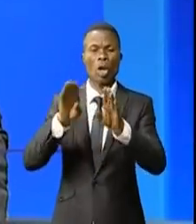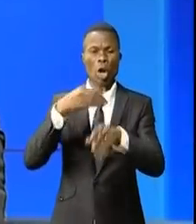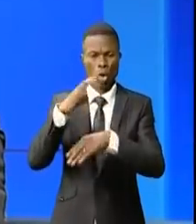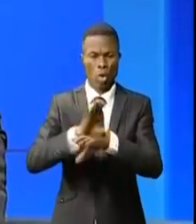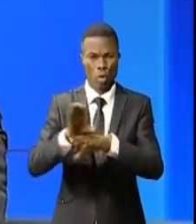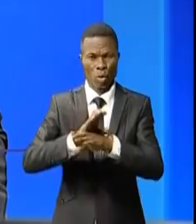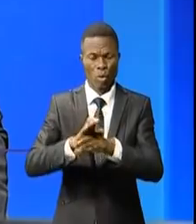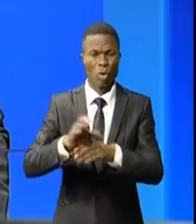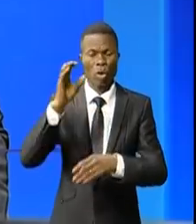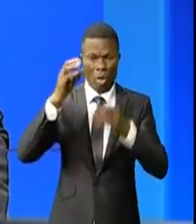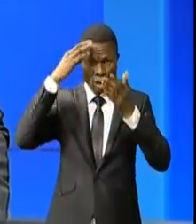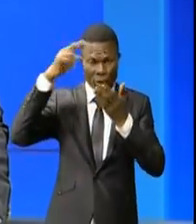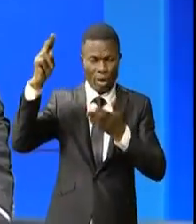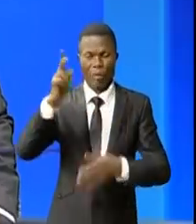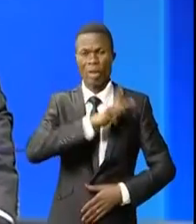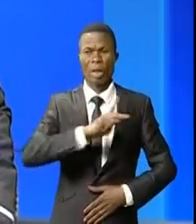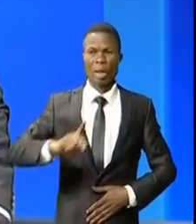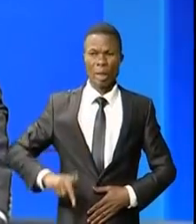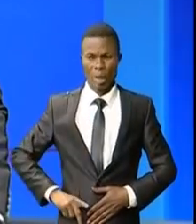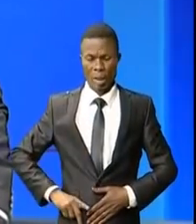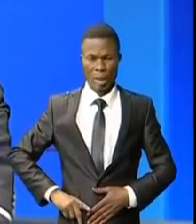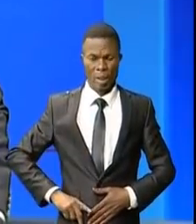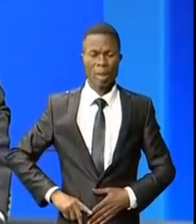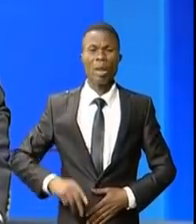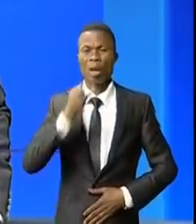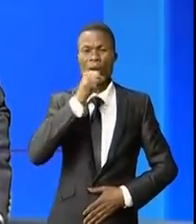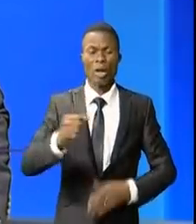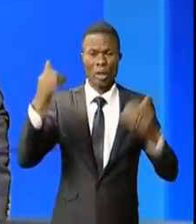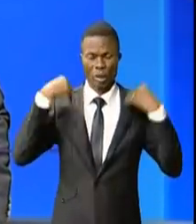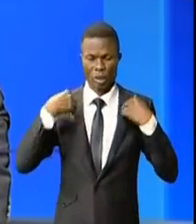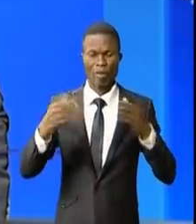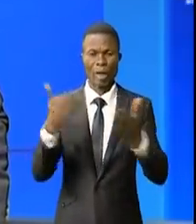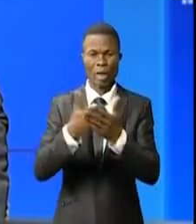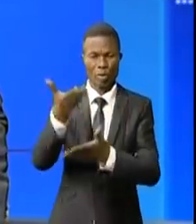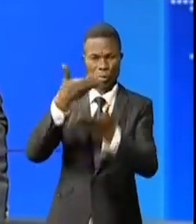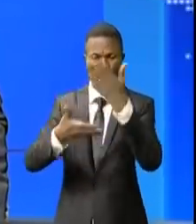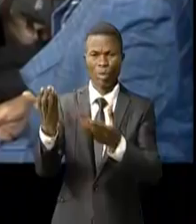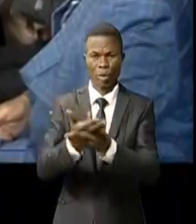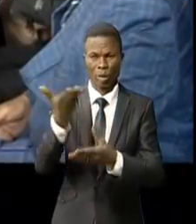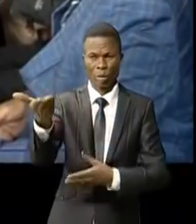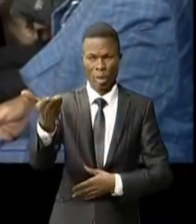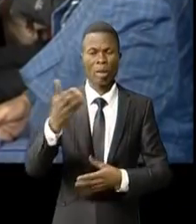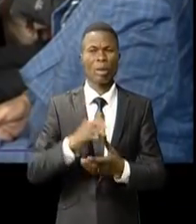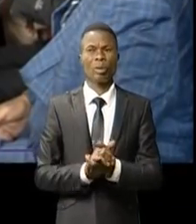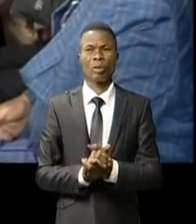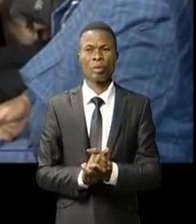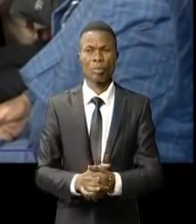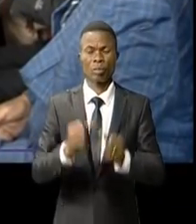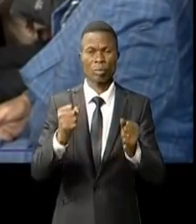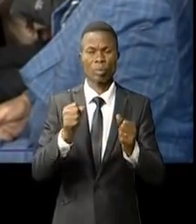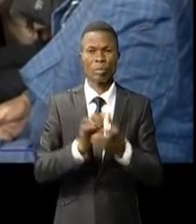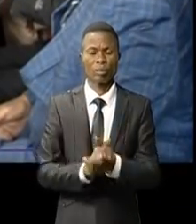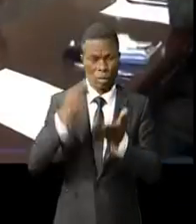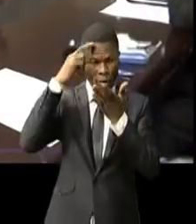l'université Kimbanguiste entre le recteur entrant et sortant. Un reportage. Officiel de passation de pouvoir